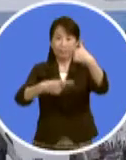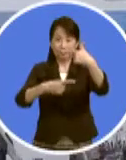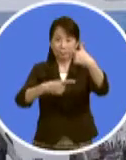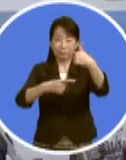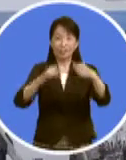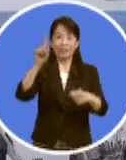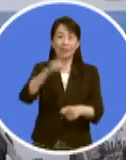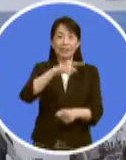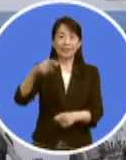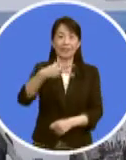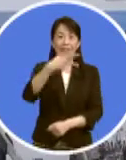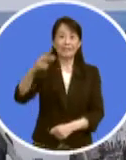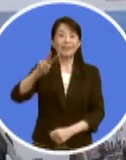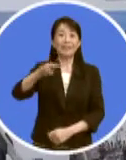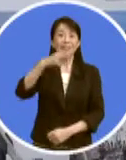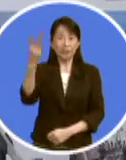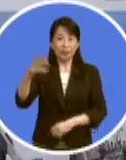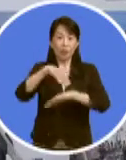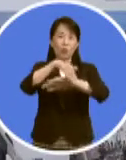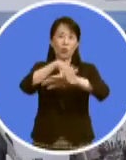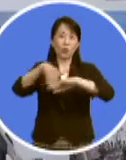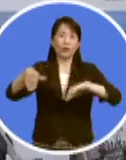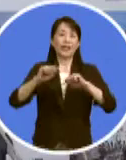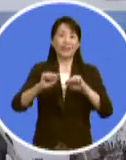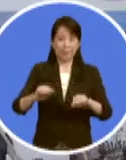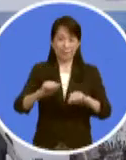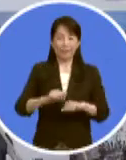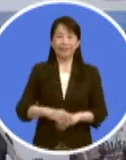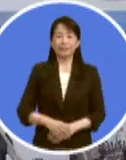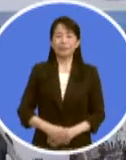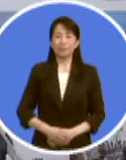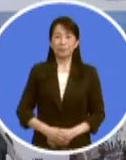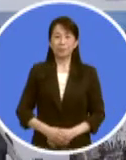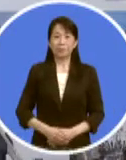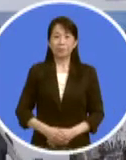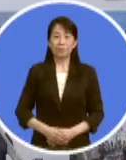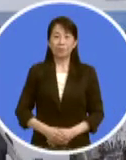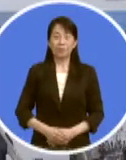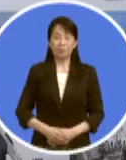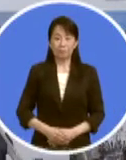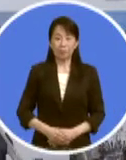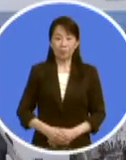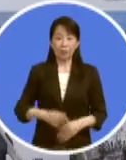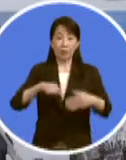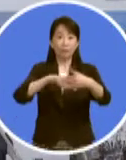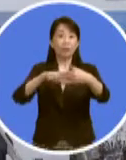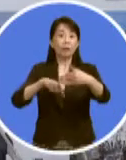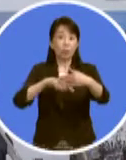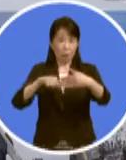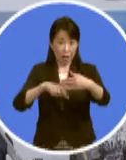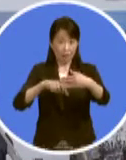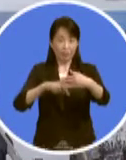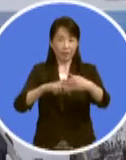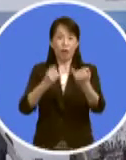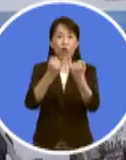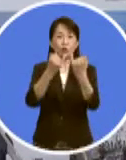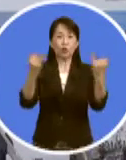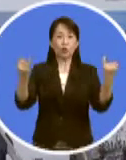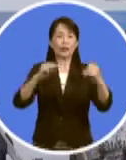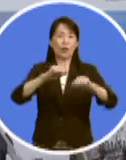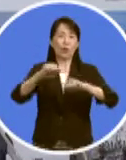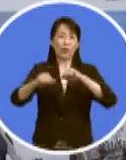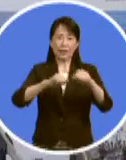付の神次異動を予定しているということでございますポイントといたしましてはマザーの女性